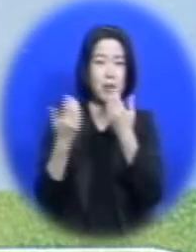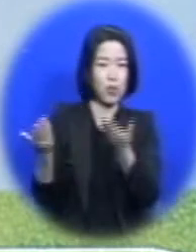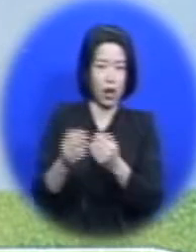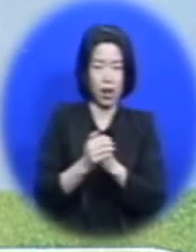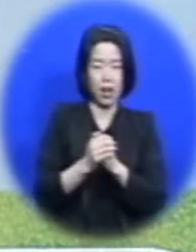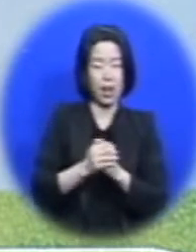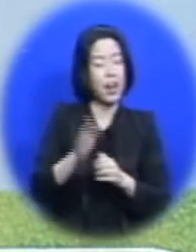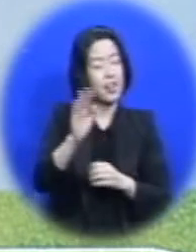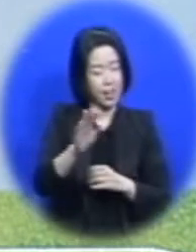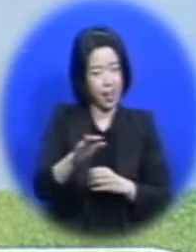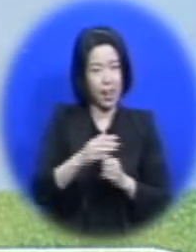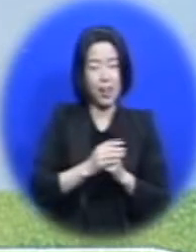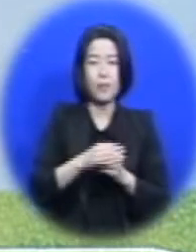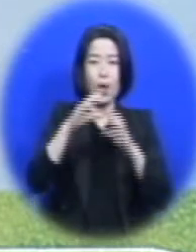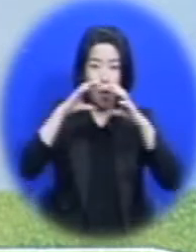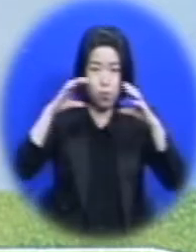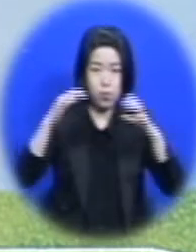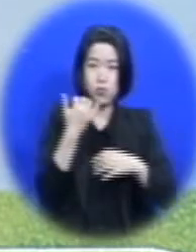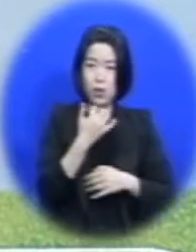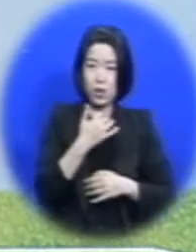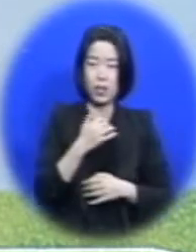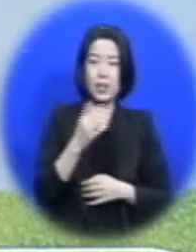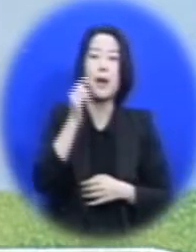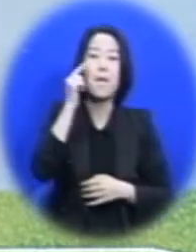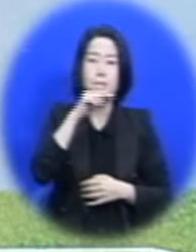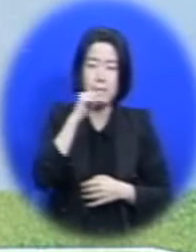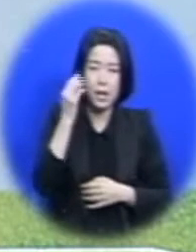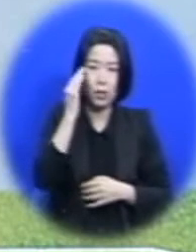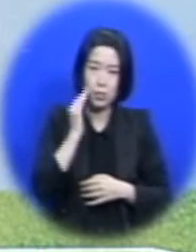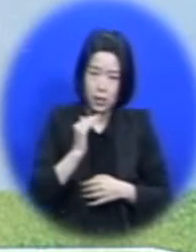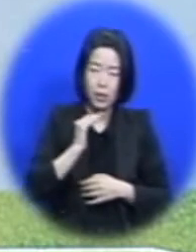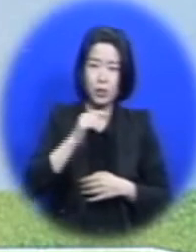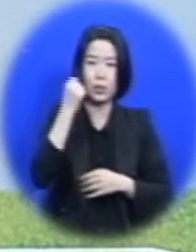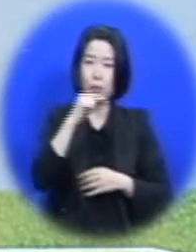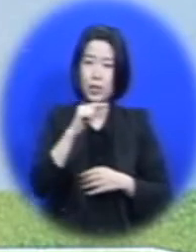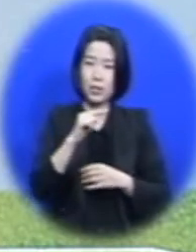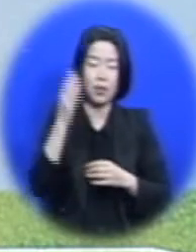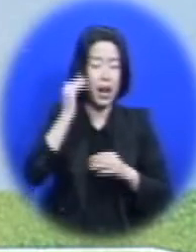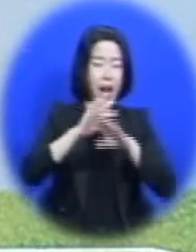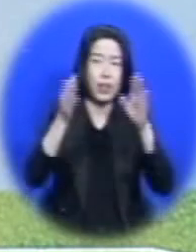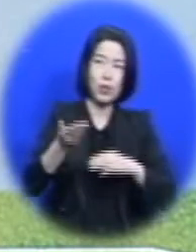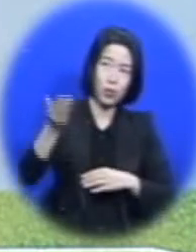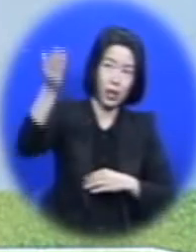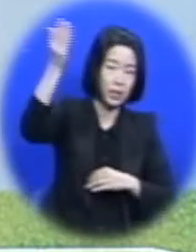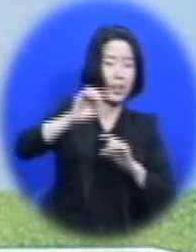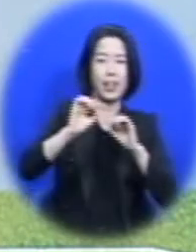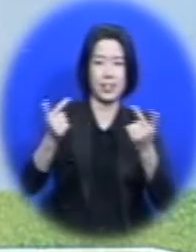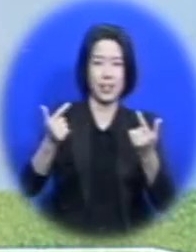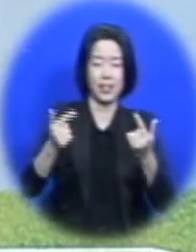풍선 색깔이 맑았고 바랐고 노 래 서 이게 하늘로 뜨는게 아니라 인데 이 풍선